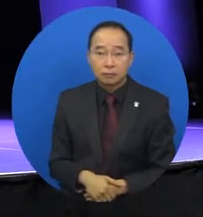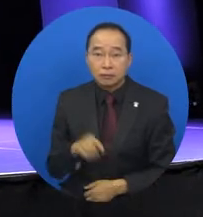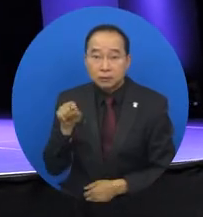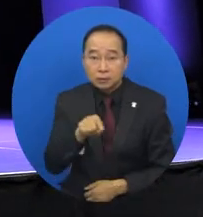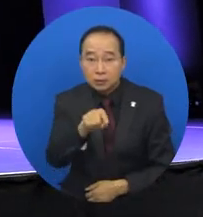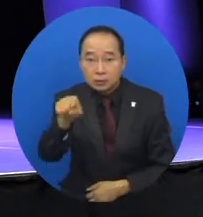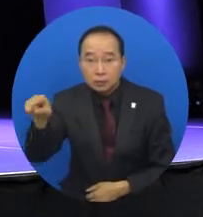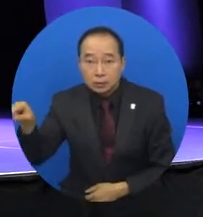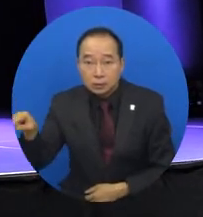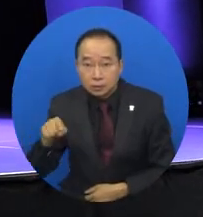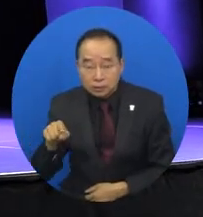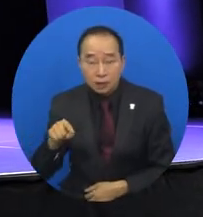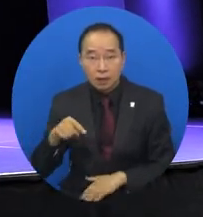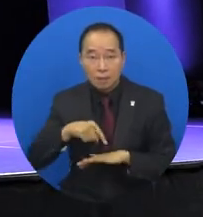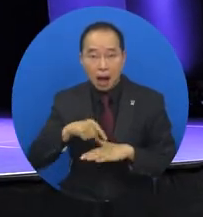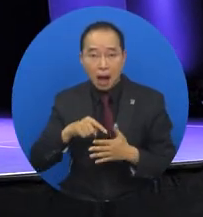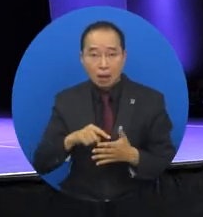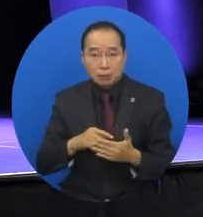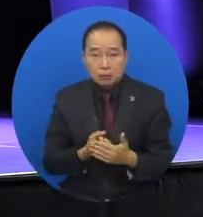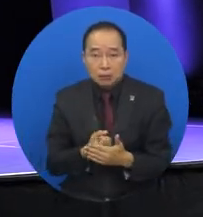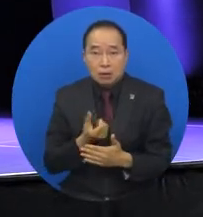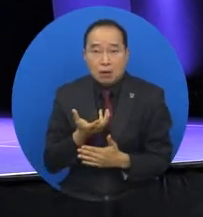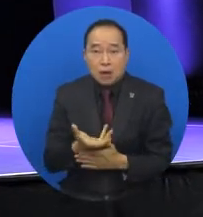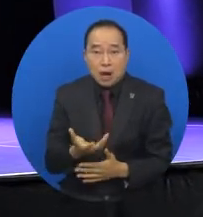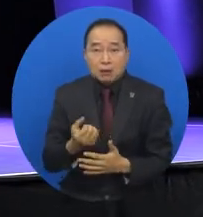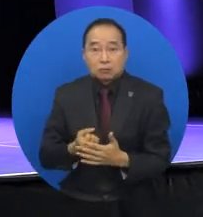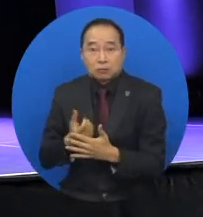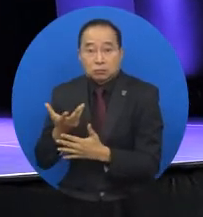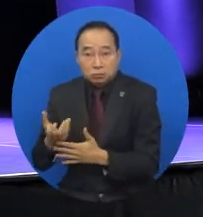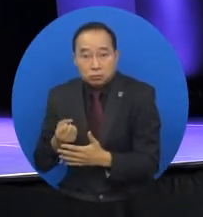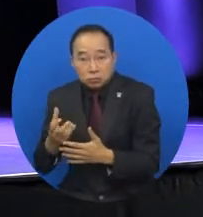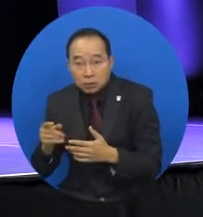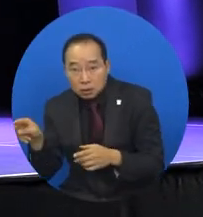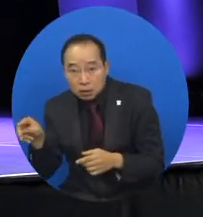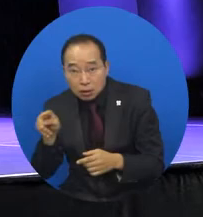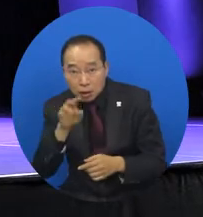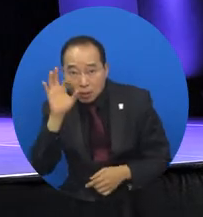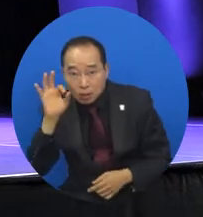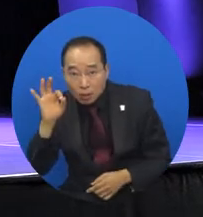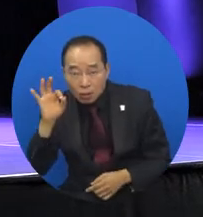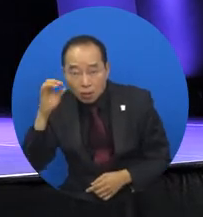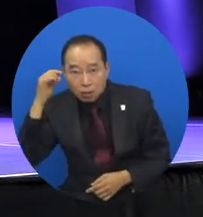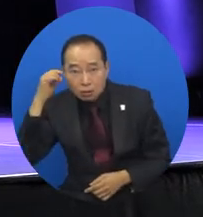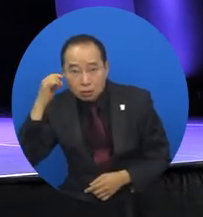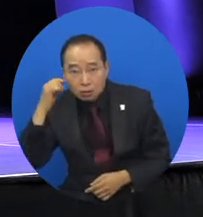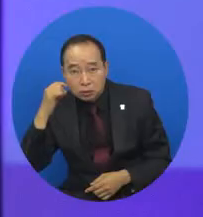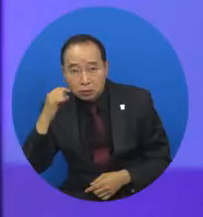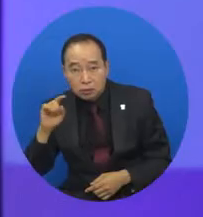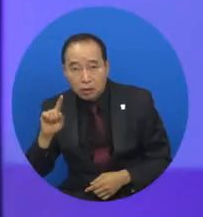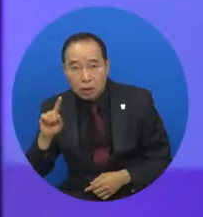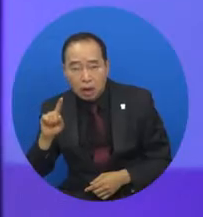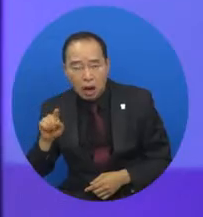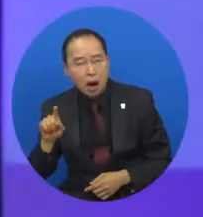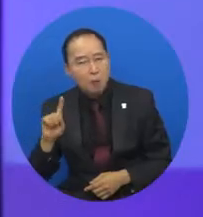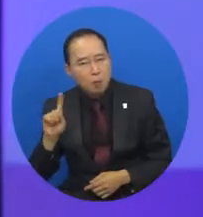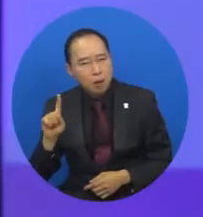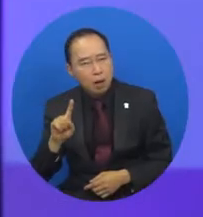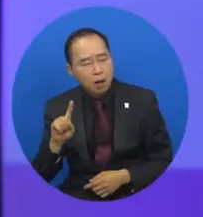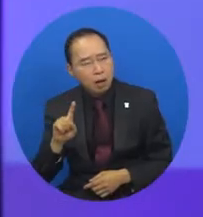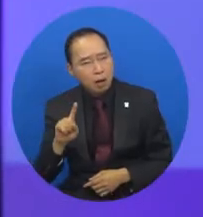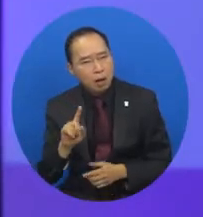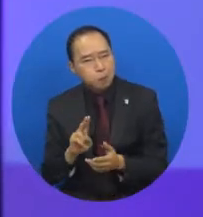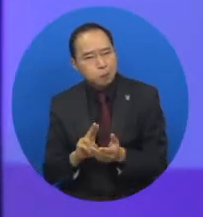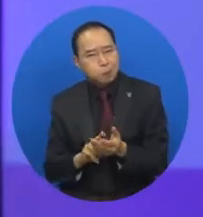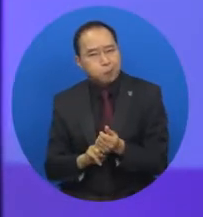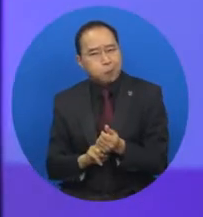그런데 그들의 이슈를 드러내기 시작하면서 저는 묘한 에너지를 느끼게 됐습니다. 왠지 숨기고